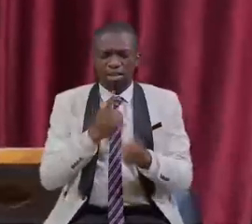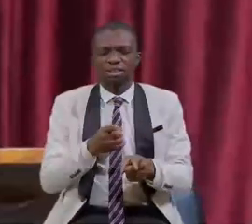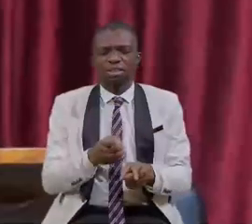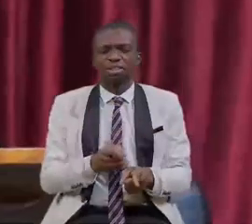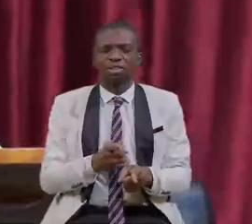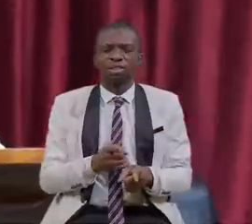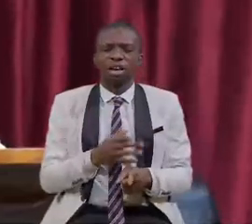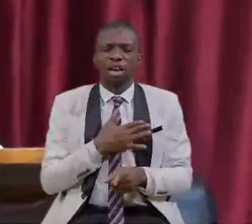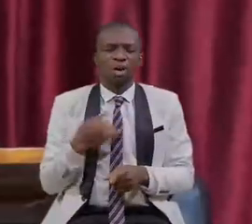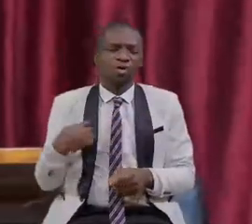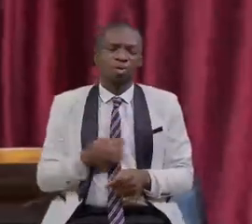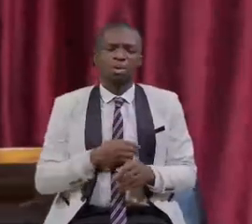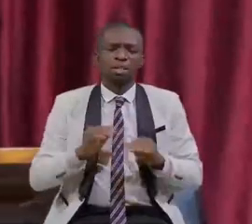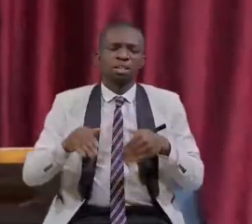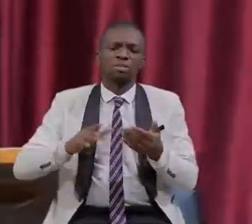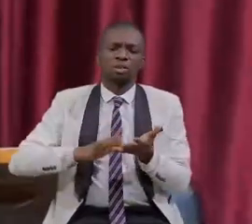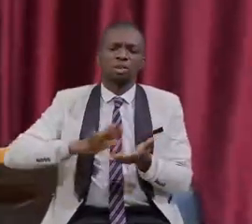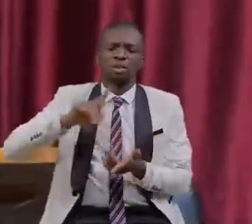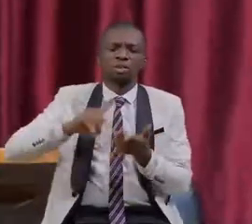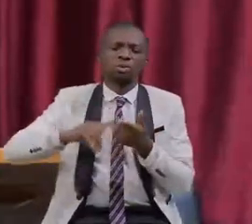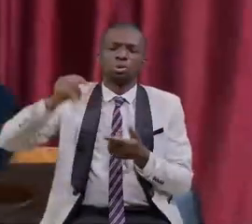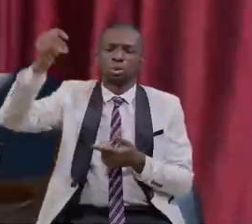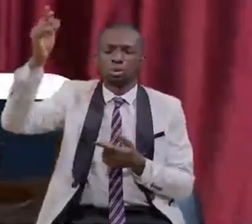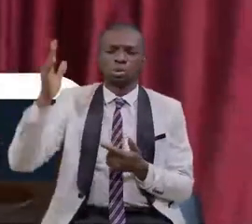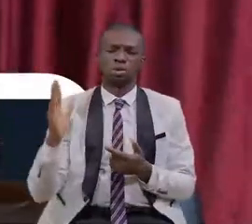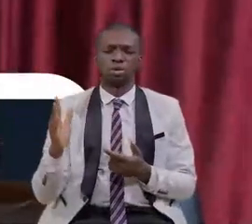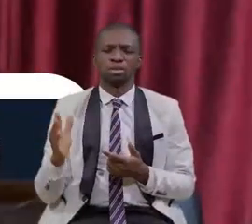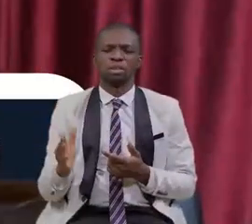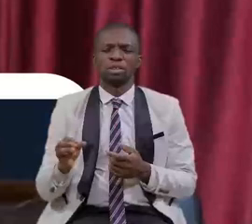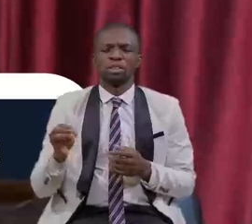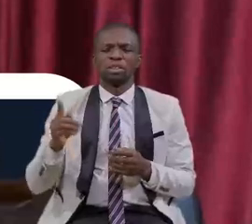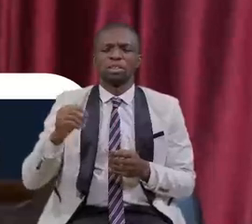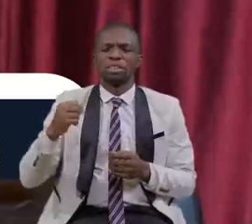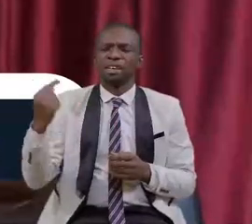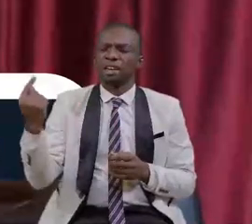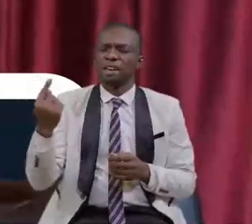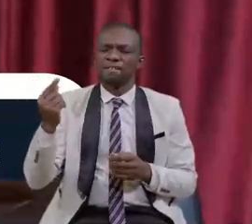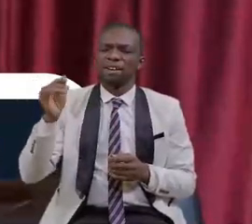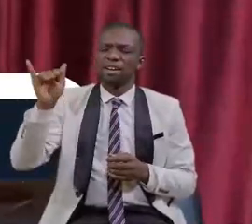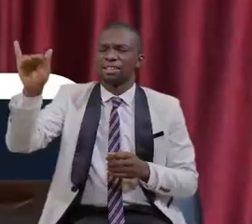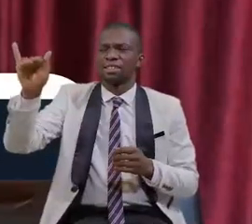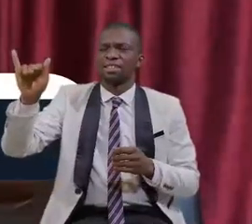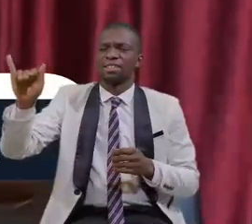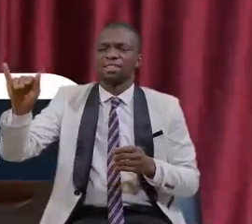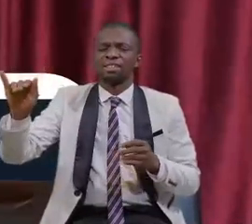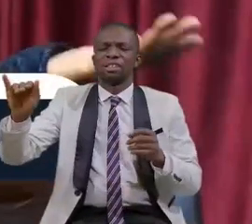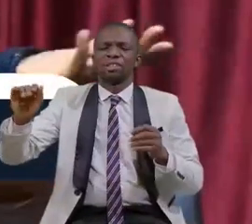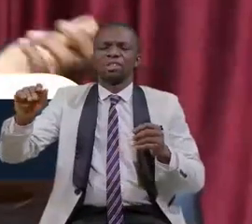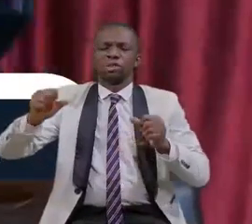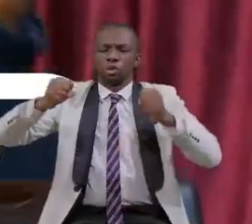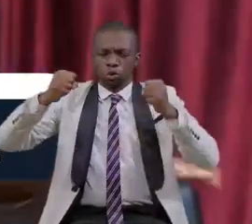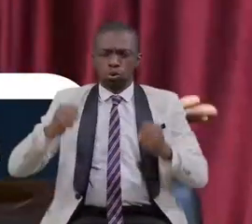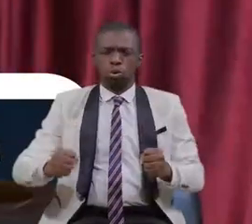Et nous attribuons la gloire à Dieu, le Dieu qui est le potentat éternel.